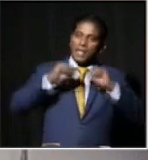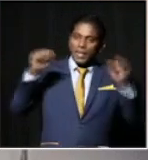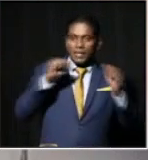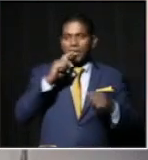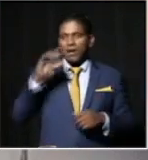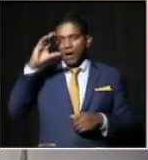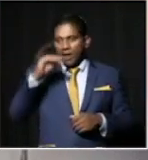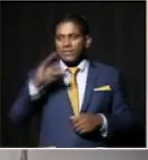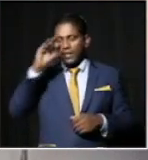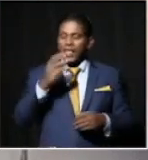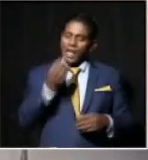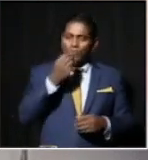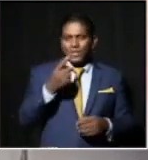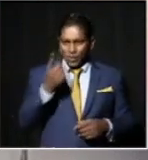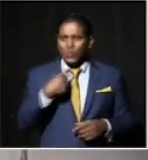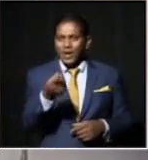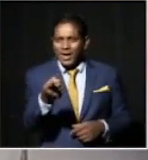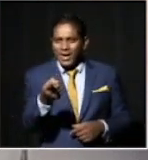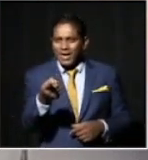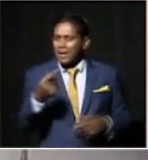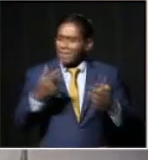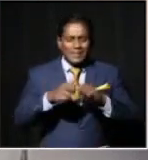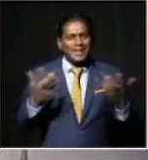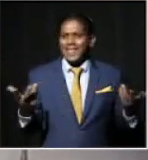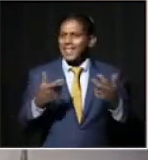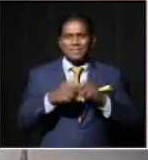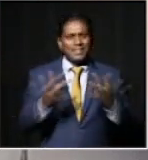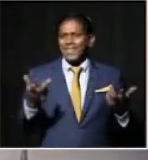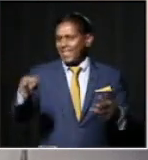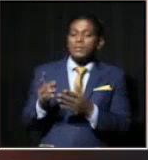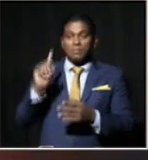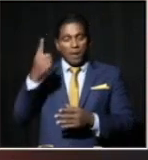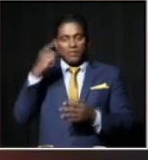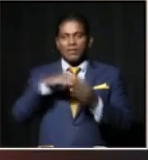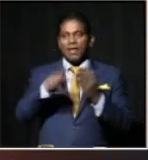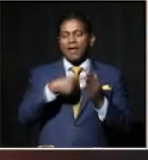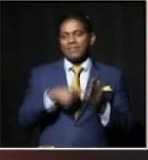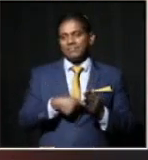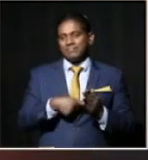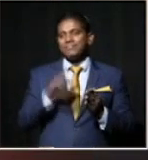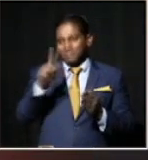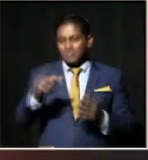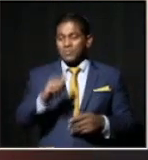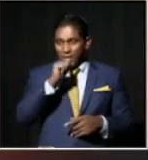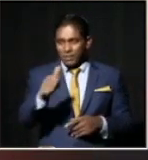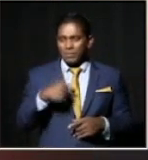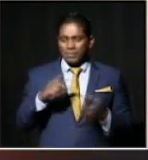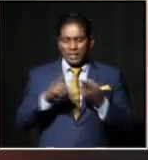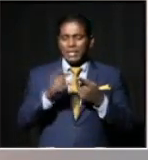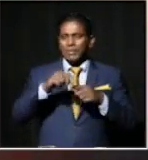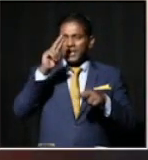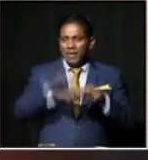හැන්දෑවේ රාත්‍රි භෝජනයට එකතු වෙමු කියලා ඒක කිසිම ප්‍රශ්නයක් නැහැ ඒක අනුව තමයි අපි වැඩ කරන්නේ ඒක වශයෙන්ම මේ කරන්නේ අර්ථ සාධකයේ